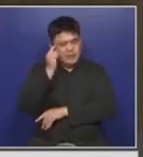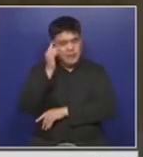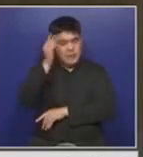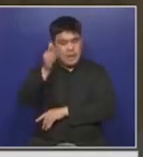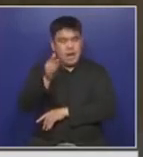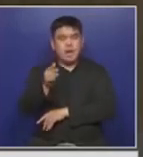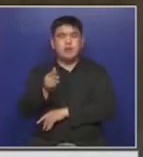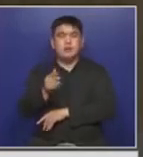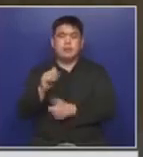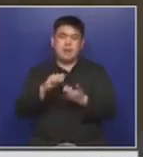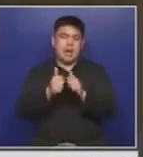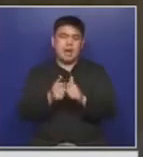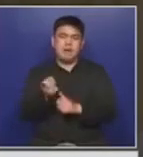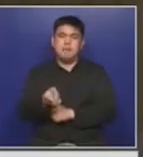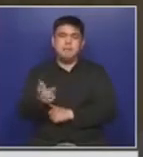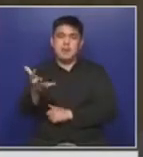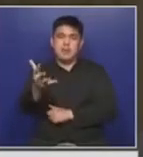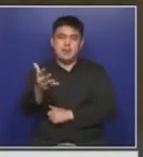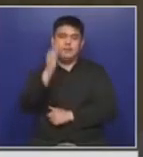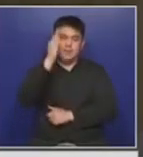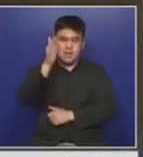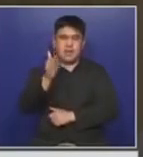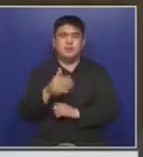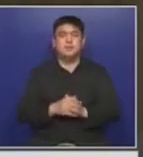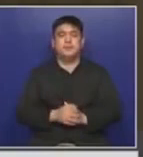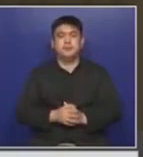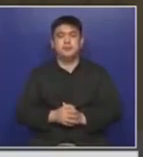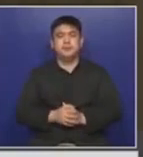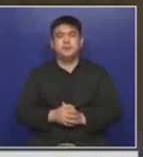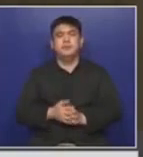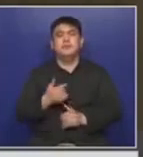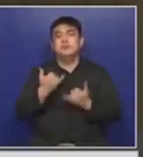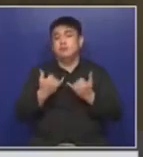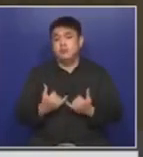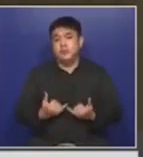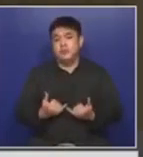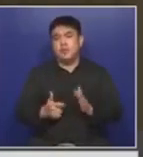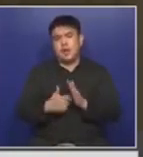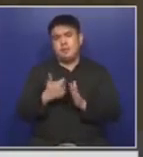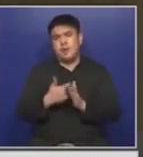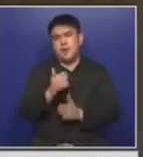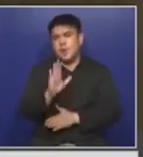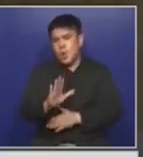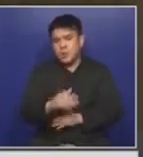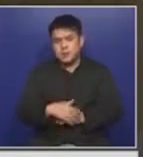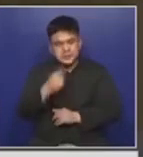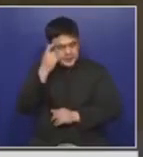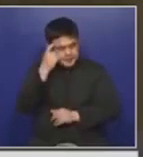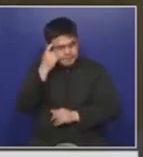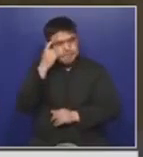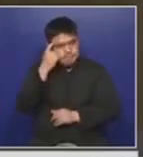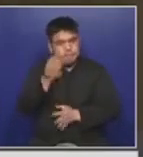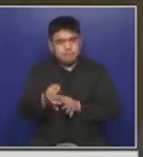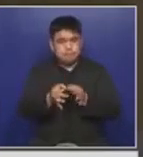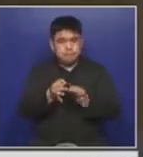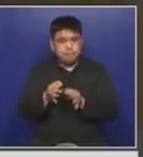งสุดท้ายนะครับสำหรับในเรื่องของเหตุผลต่างๆที่ท่านชี้แจงมาเนี่ยผ